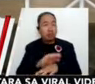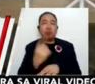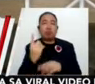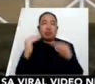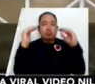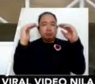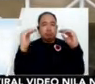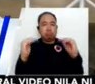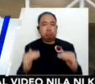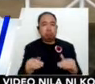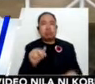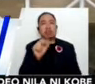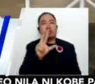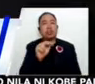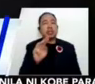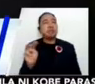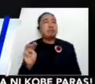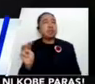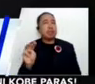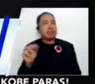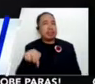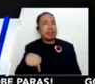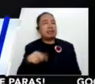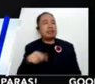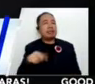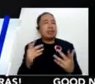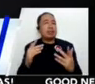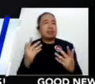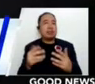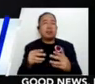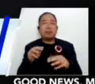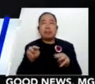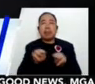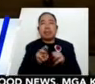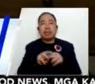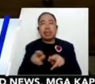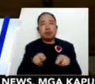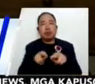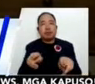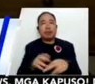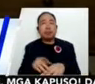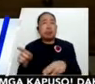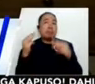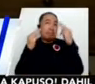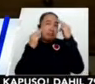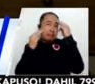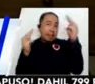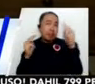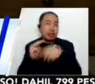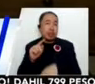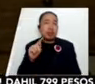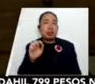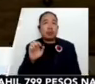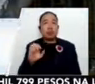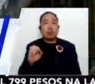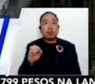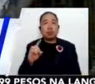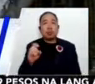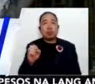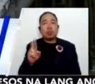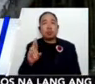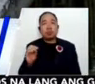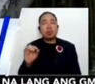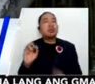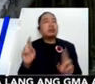tubig dito sa Marikina River. Ayon kay Marikina Mayor Marcy Teodoro, naka-alerto na ang kanilang Rescue 161